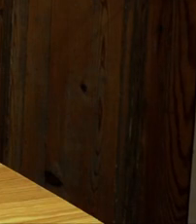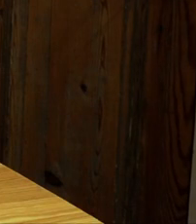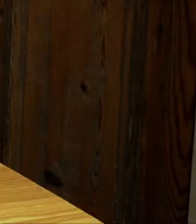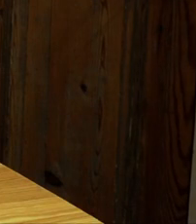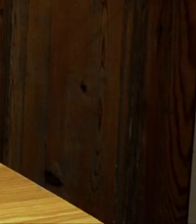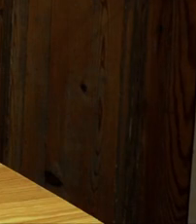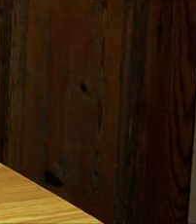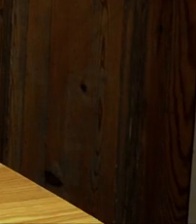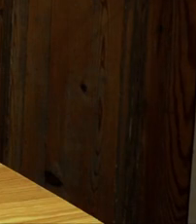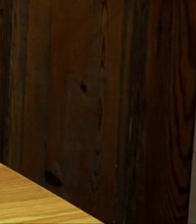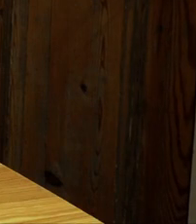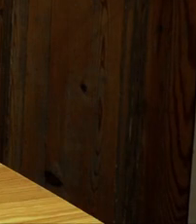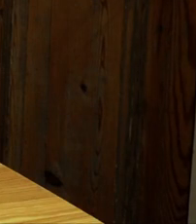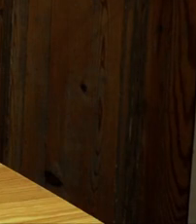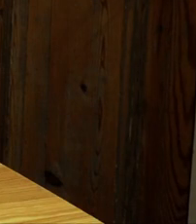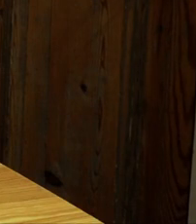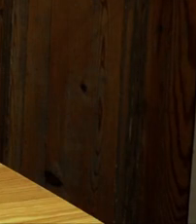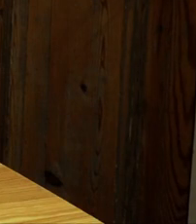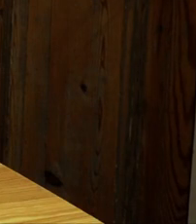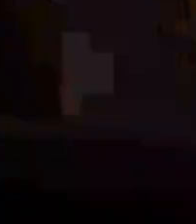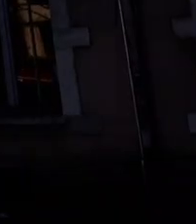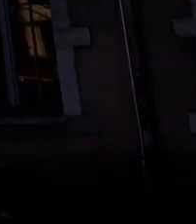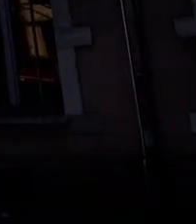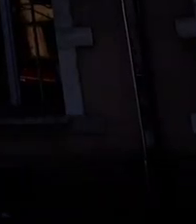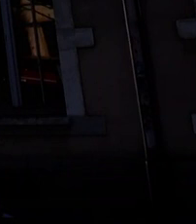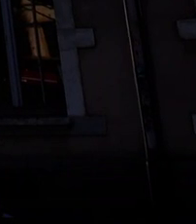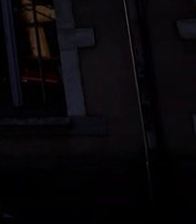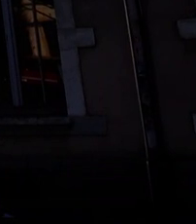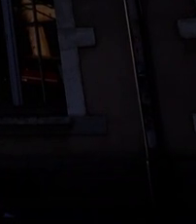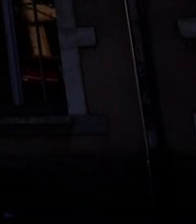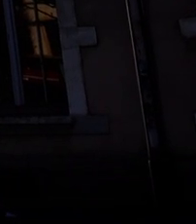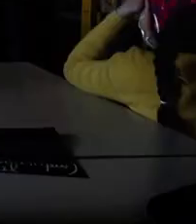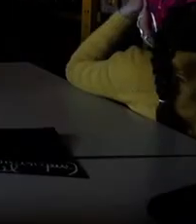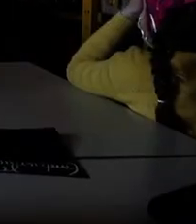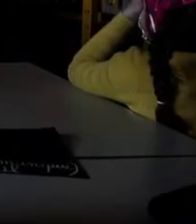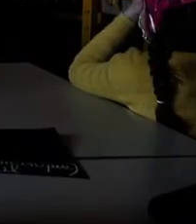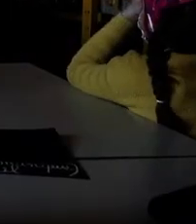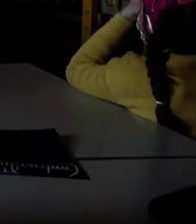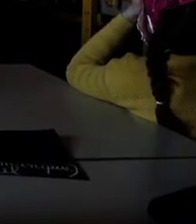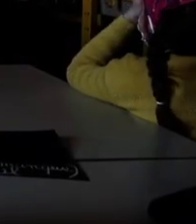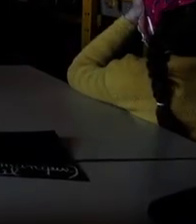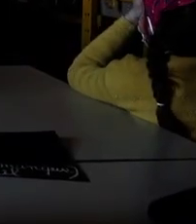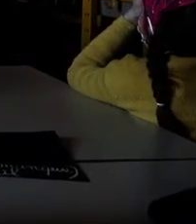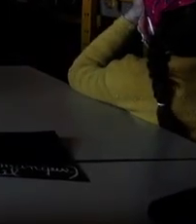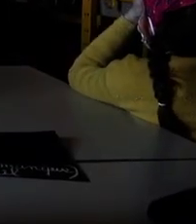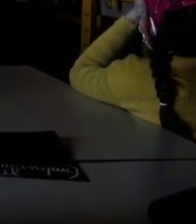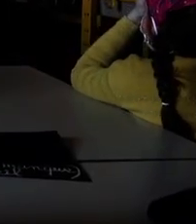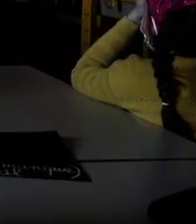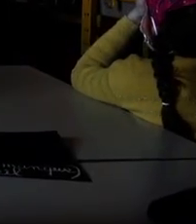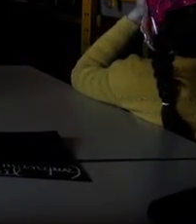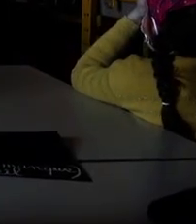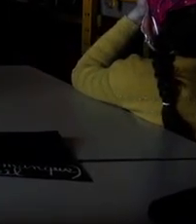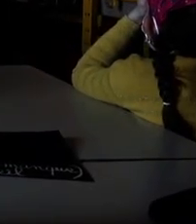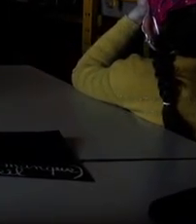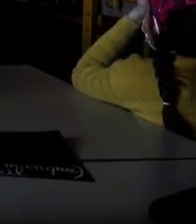baptisé « Mémé ton pige ». Regardez. Les élèves, fermez les yeux. Au signal de la musique, vous